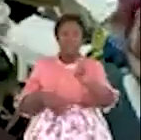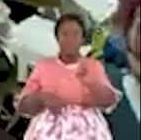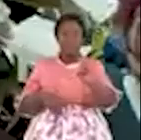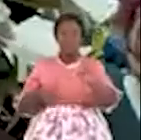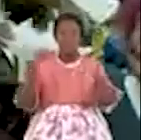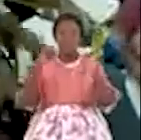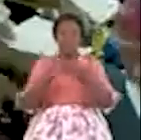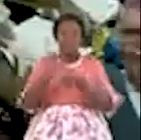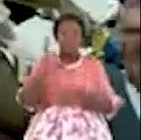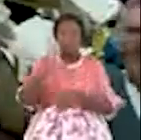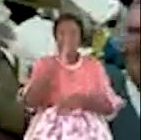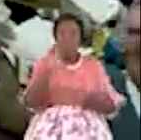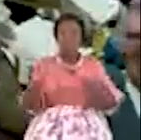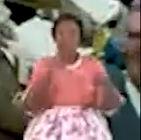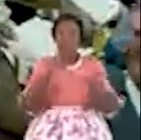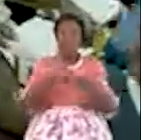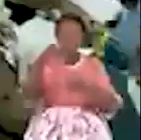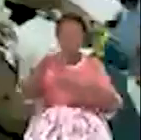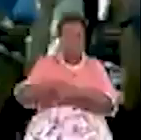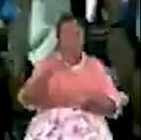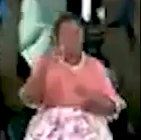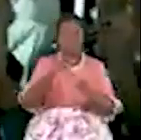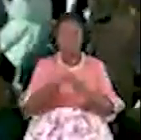gị ya n'abalị a n'aha Jizọs.